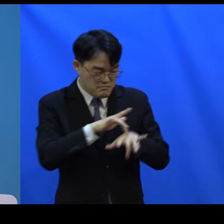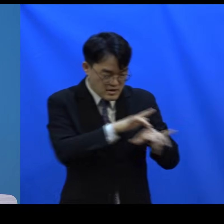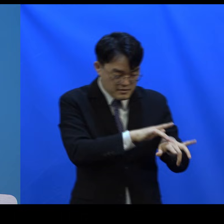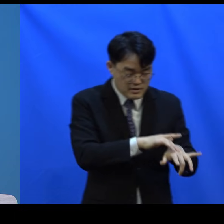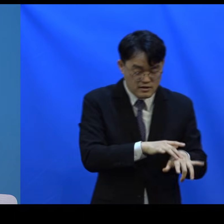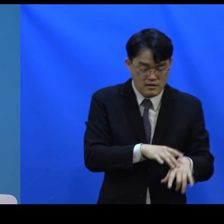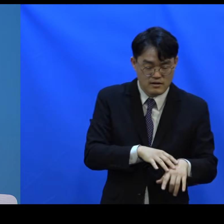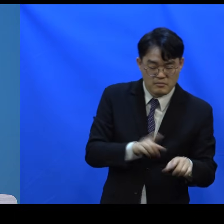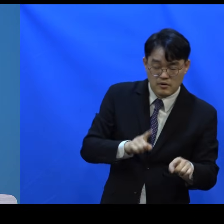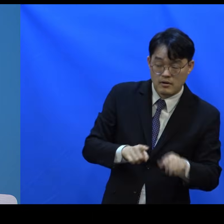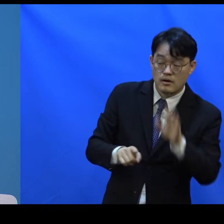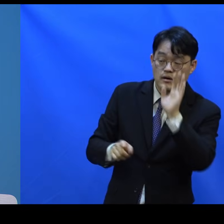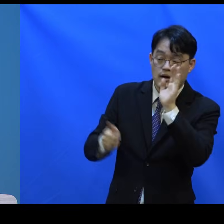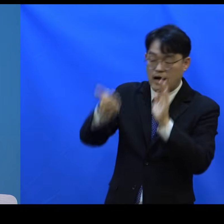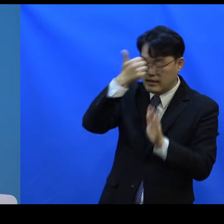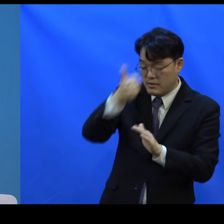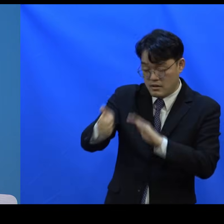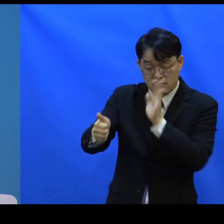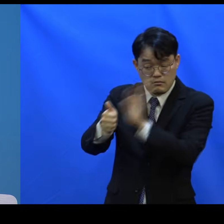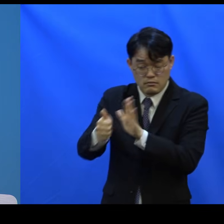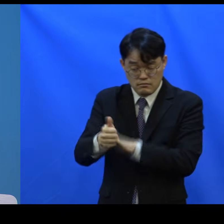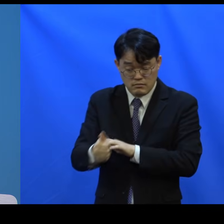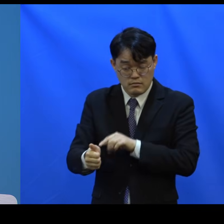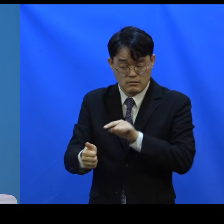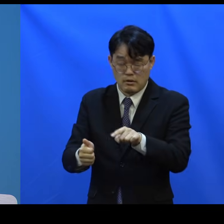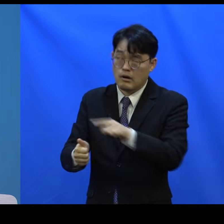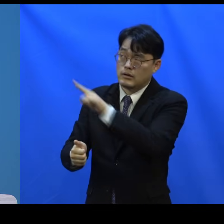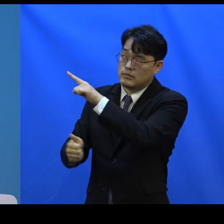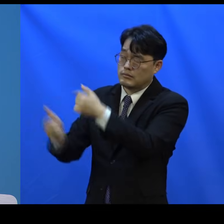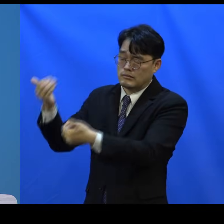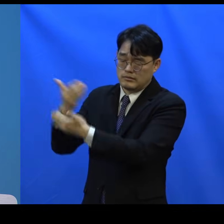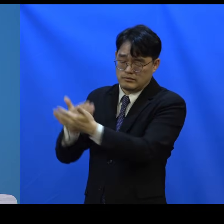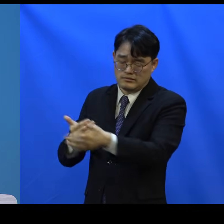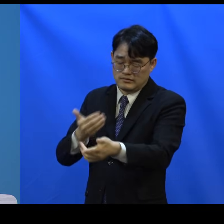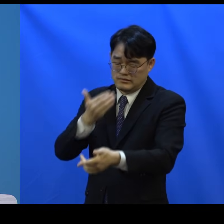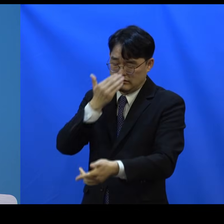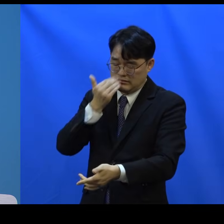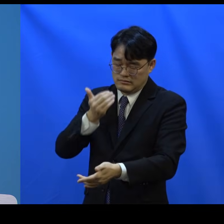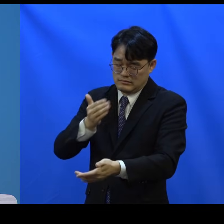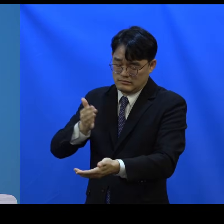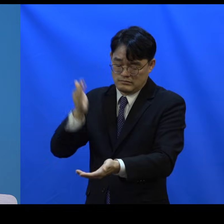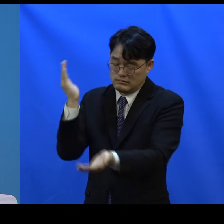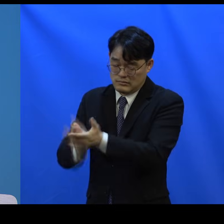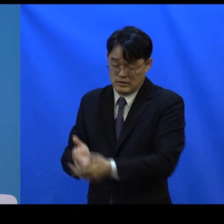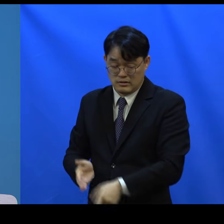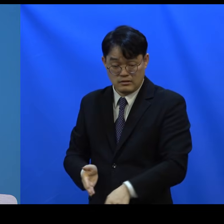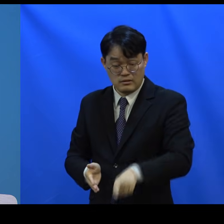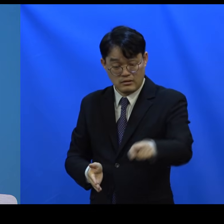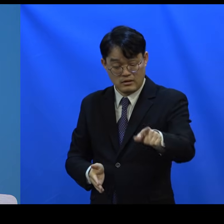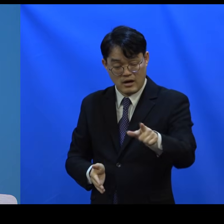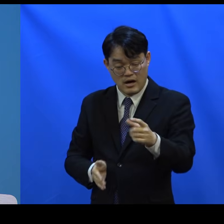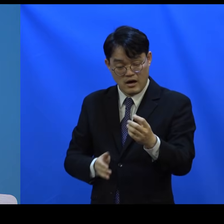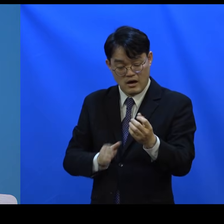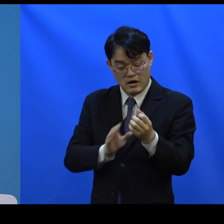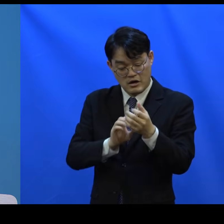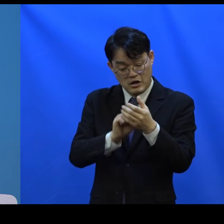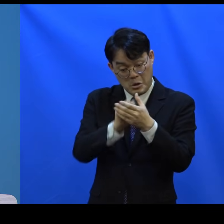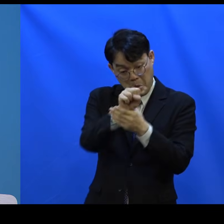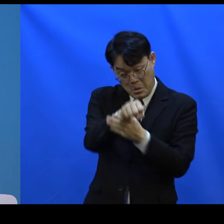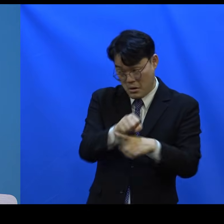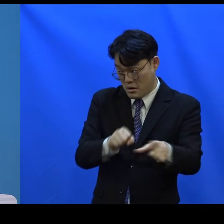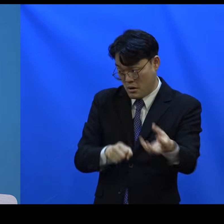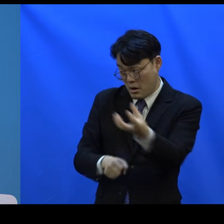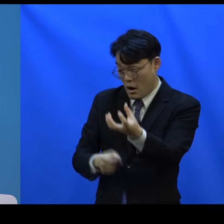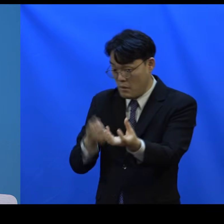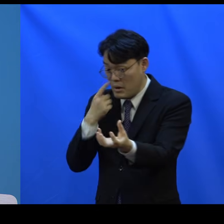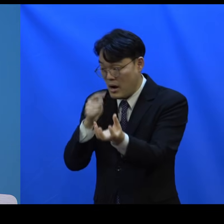있는 그곳에서도 하나님과 교제하기를 꺼려하고 별것 아닌 것에 집중하게 만드는 거. 자기가 가지고 있는